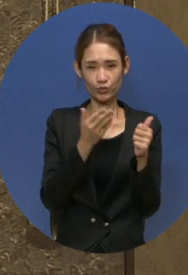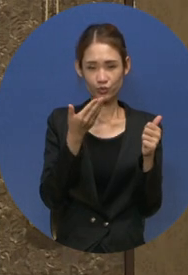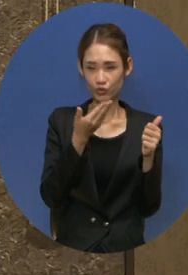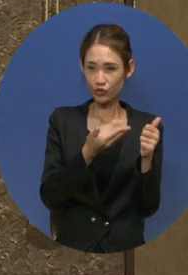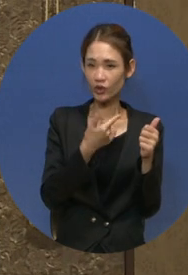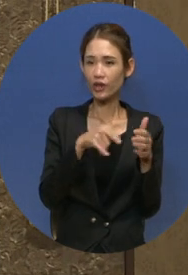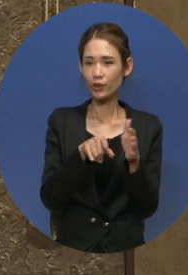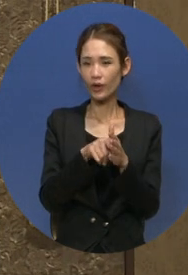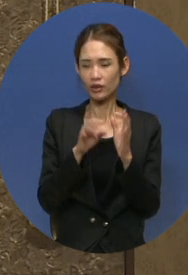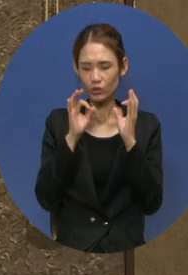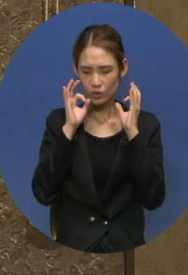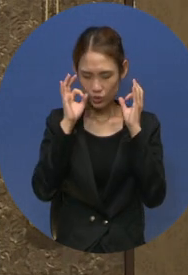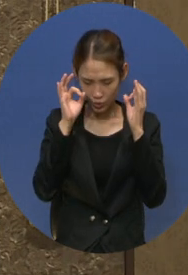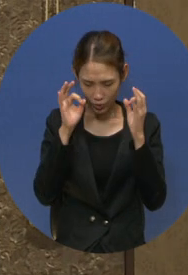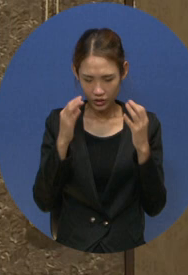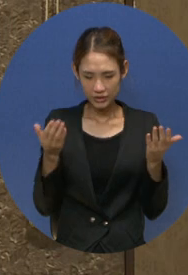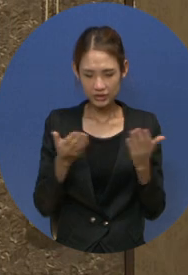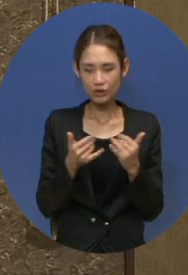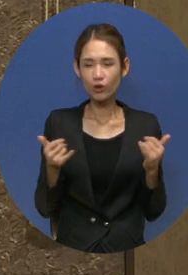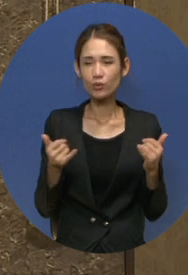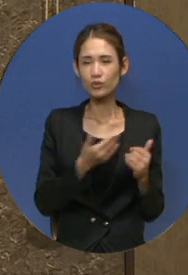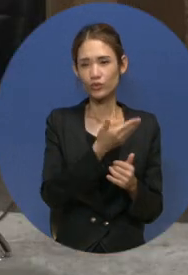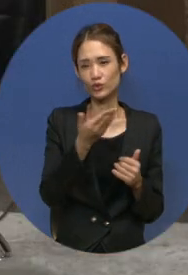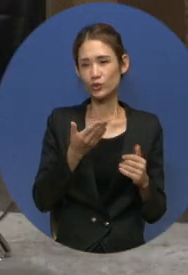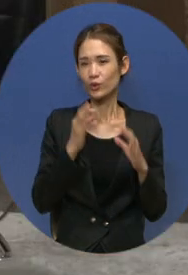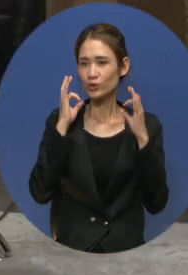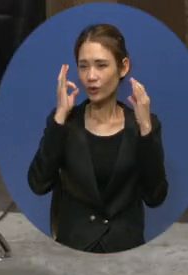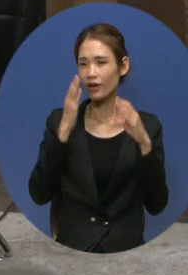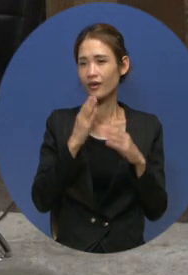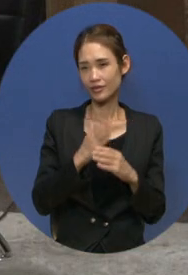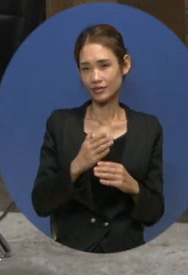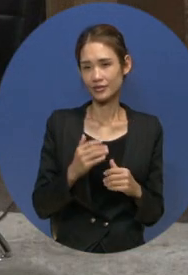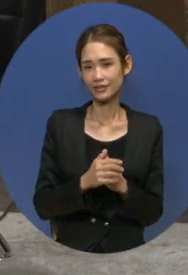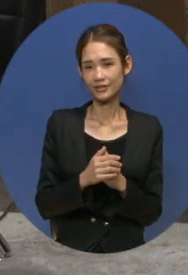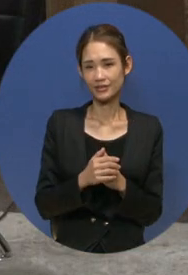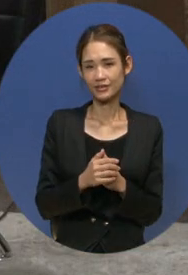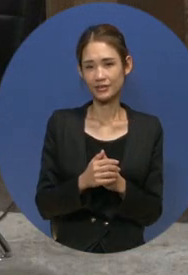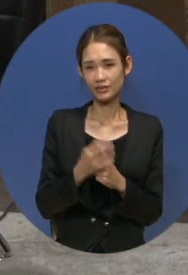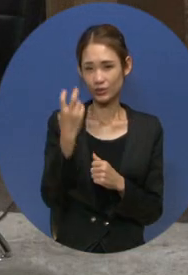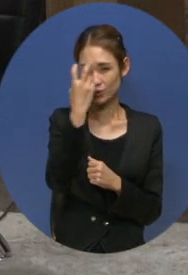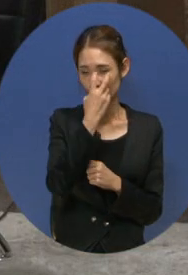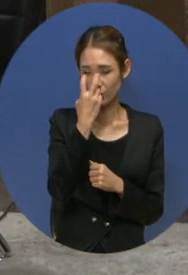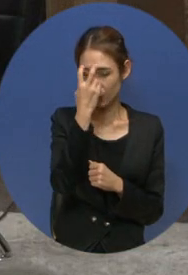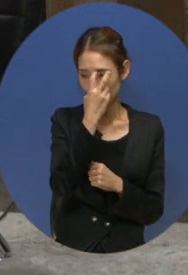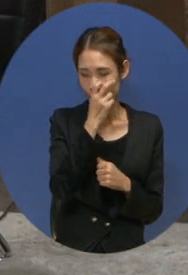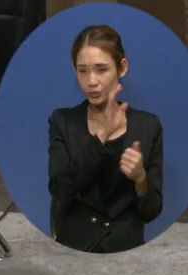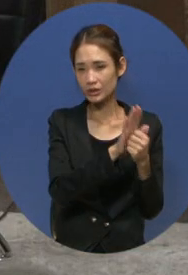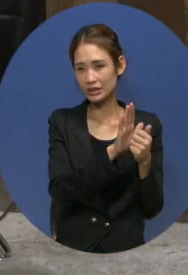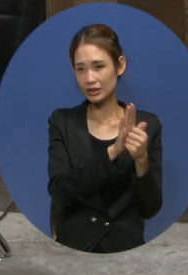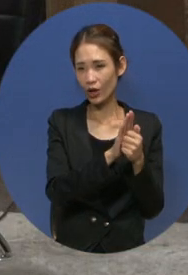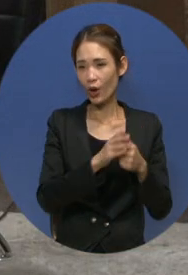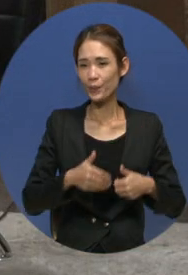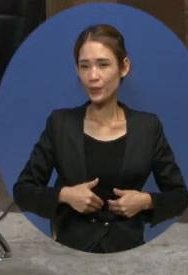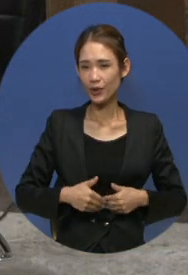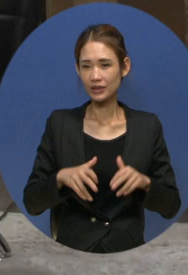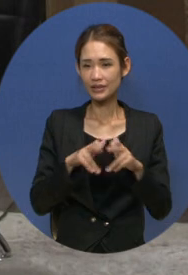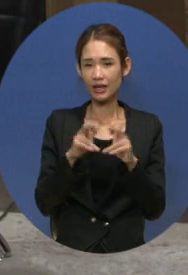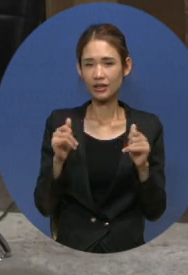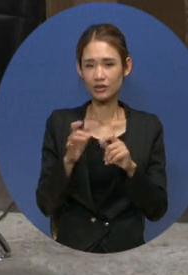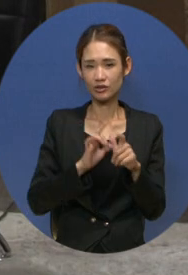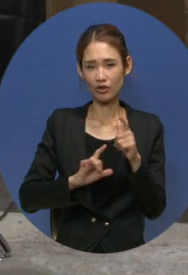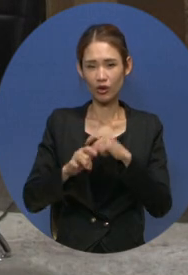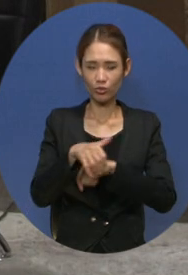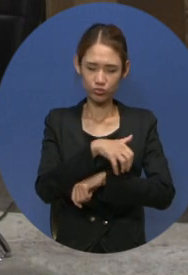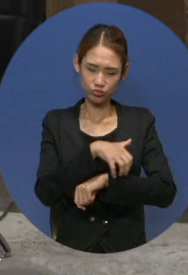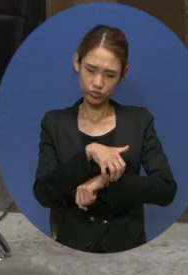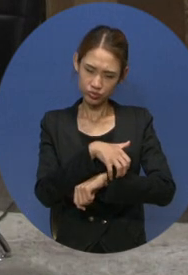일을 하려고 열심히 저희 직원들이 노력하고 있습니다. 아무래도 좀 이 돌봄이나 지원이 필요한 장애인분들은 훨씬 더 많이 좀